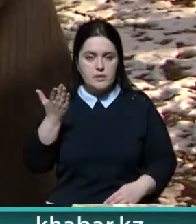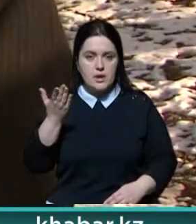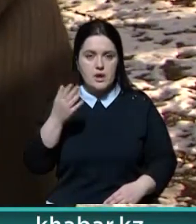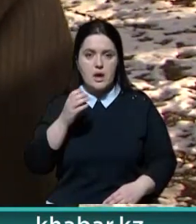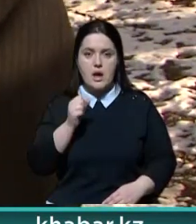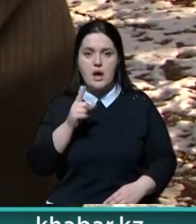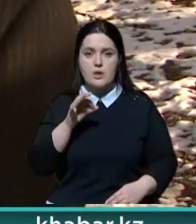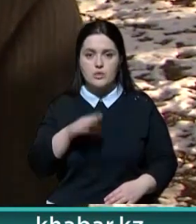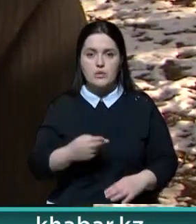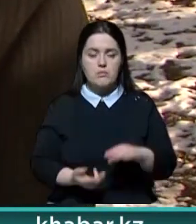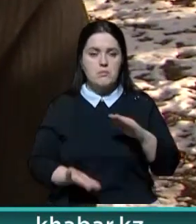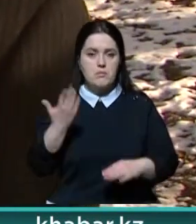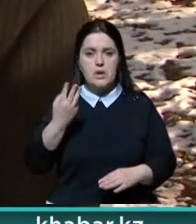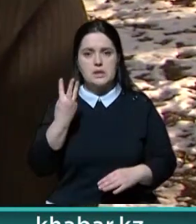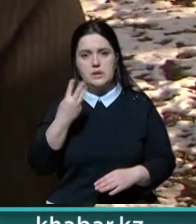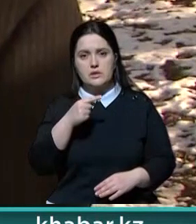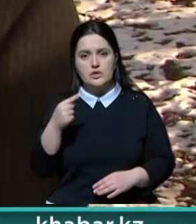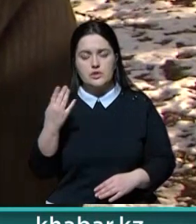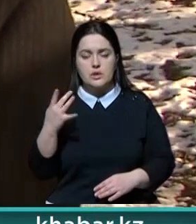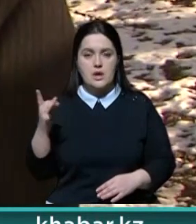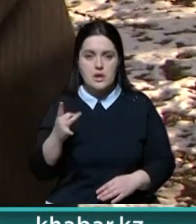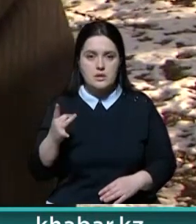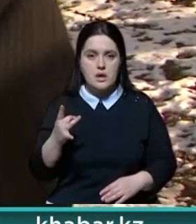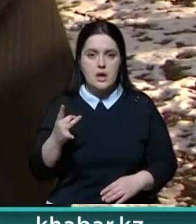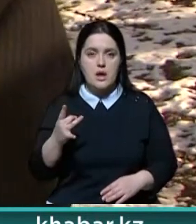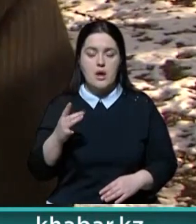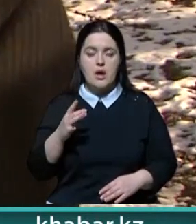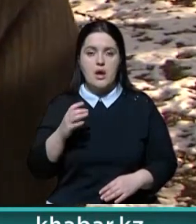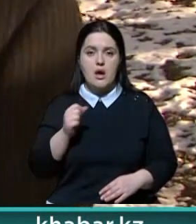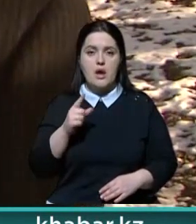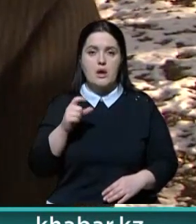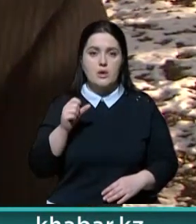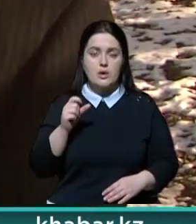Диоксид азота 3-4 раза превышает ПДК. Оксид азота